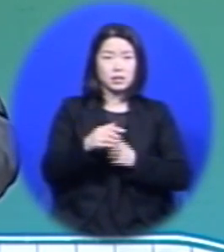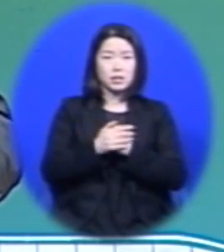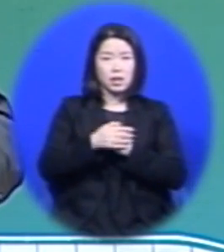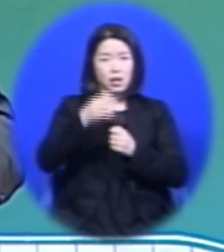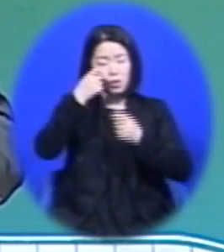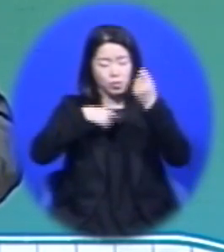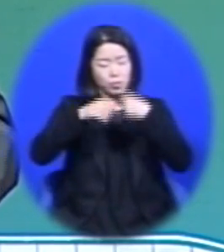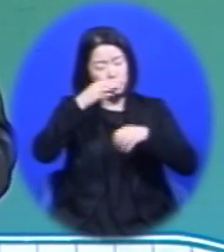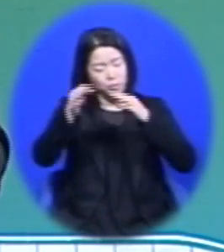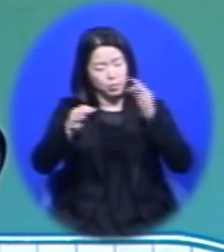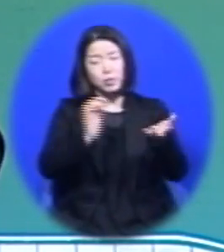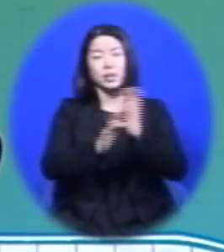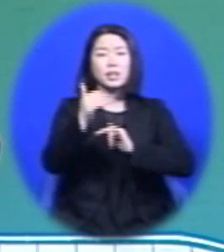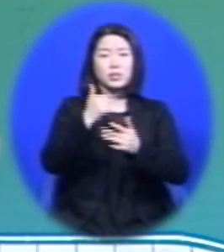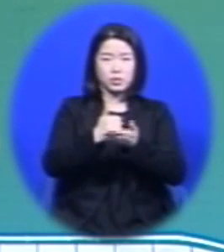울부짖었어요. 예수님,